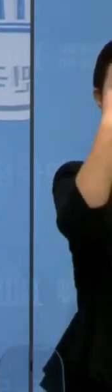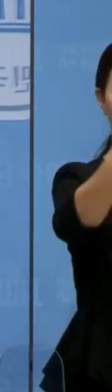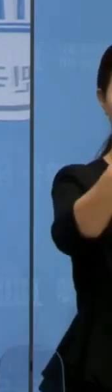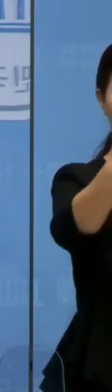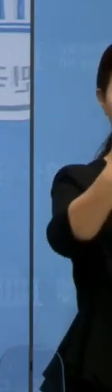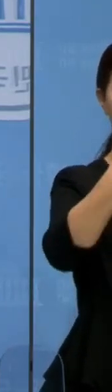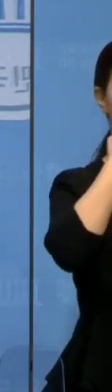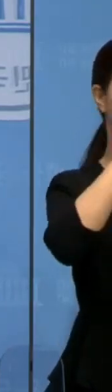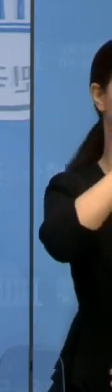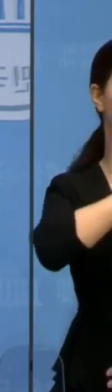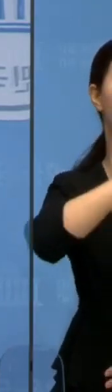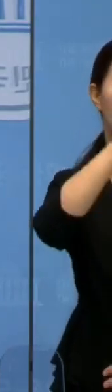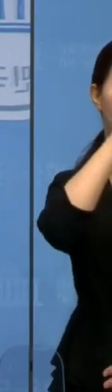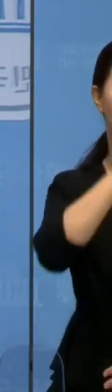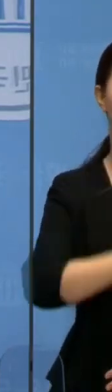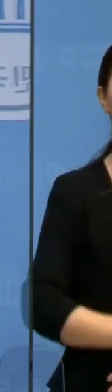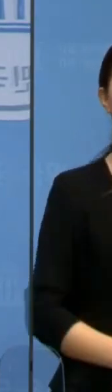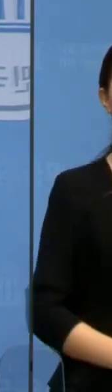있습니다. 그리고